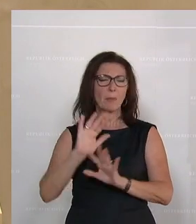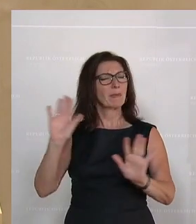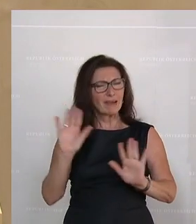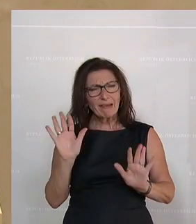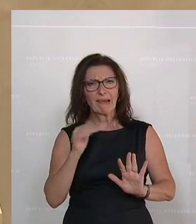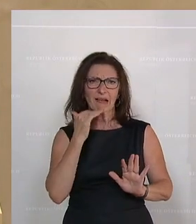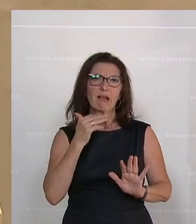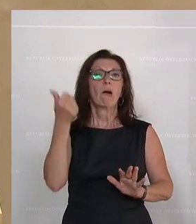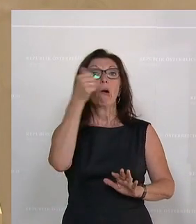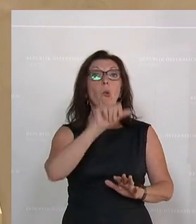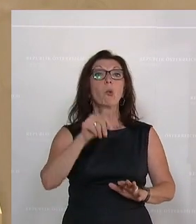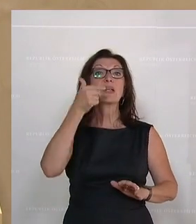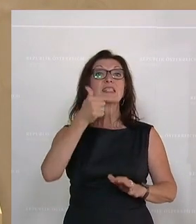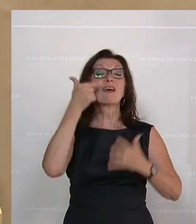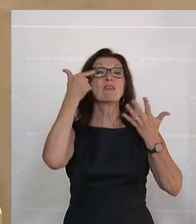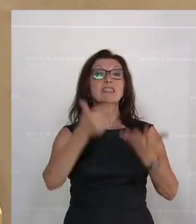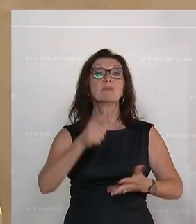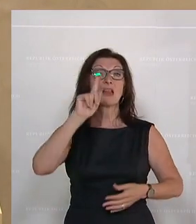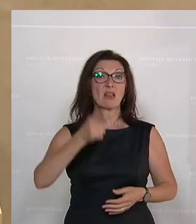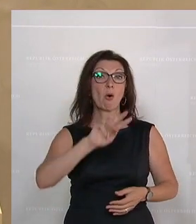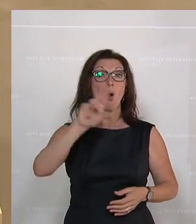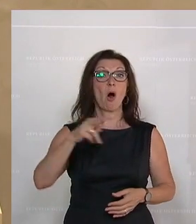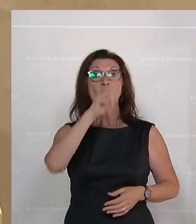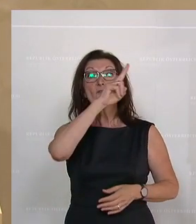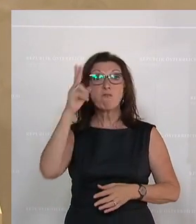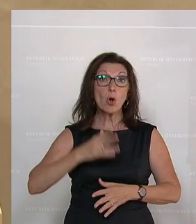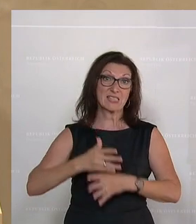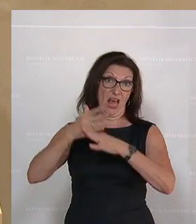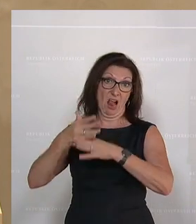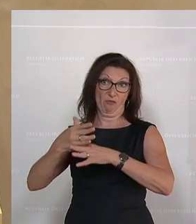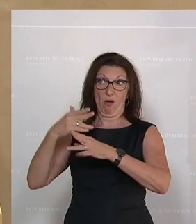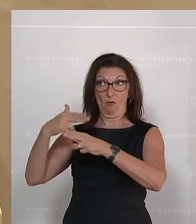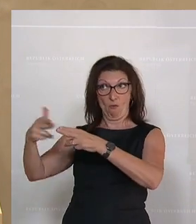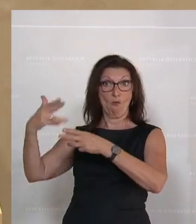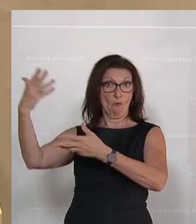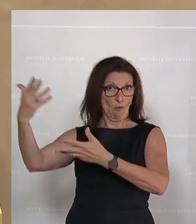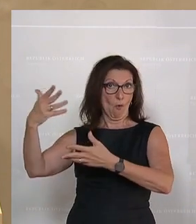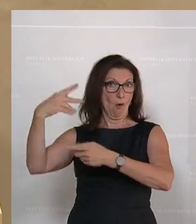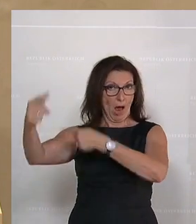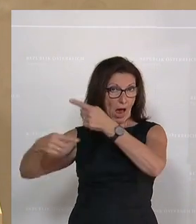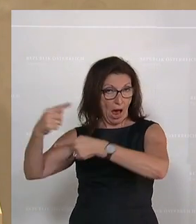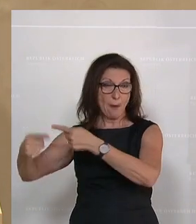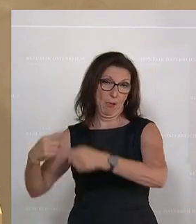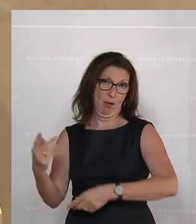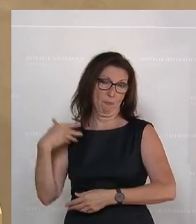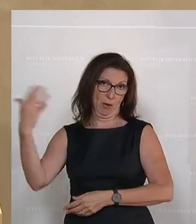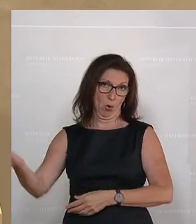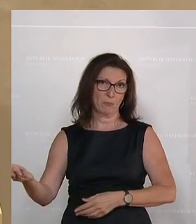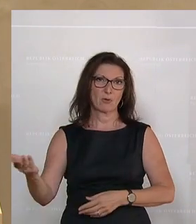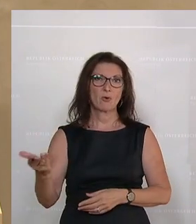172000 euro hat die volkshilfe bekommen für das abwickeln und jung von matt hat